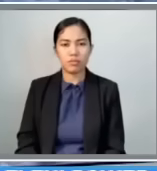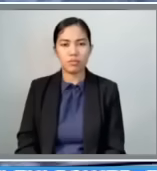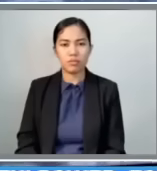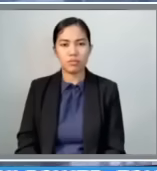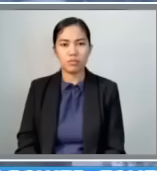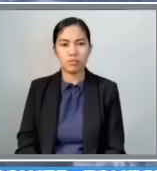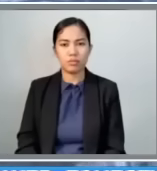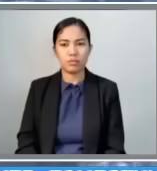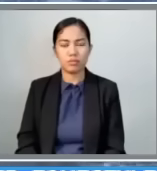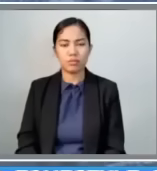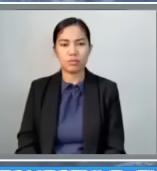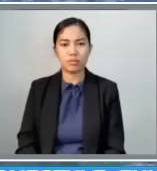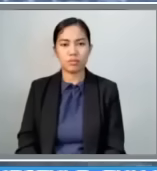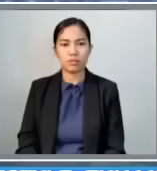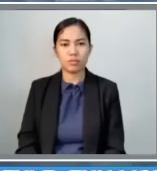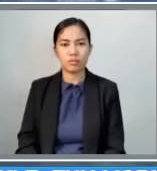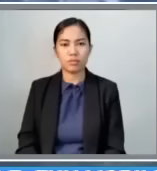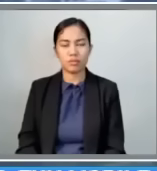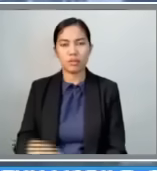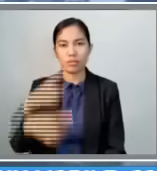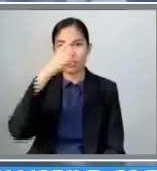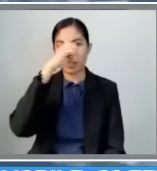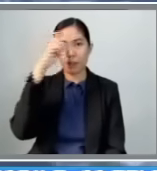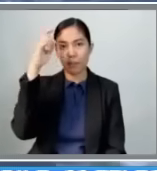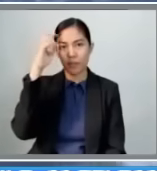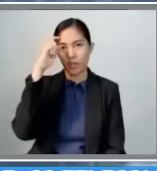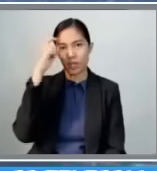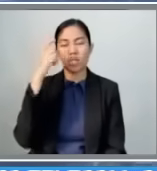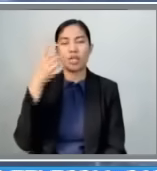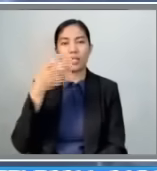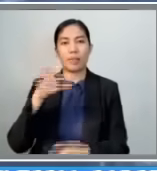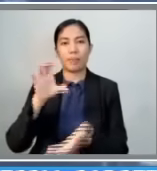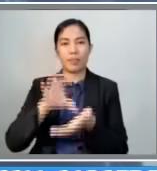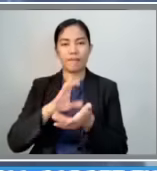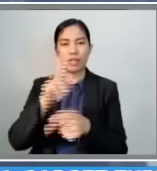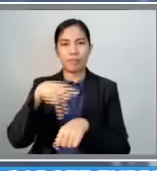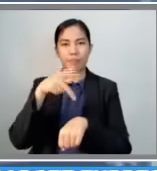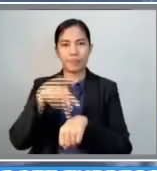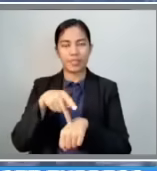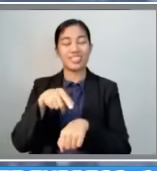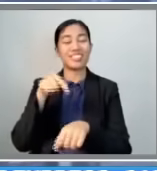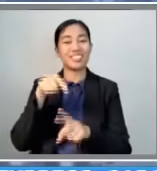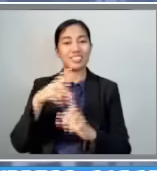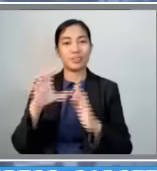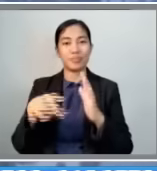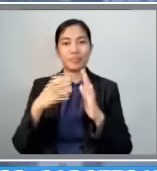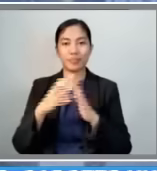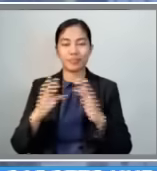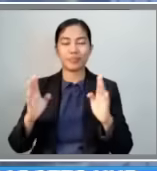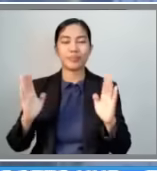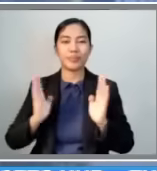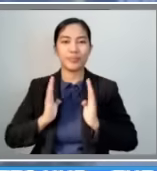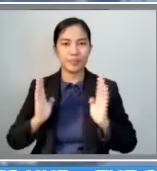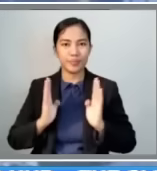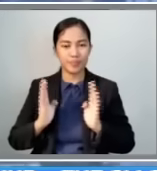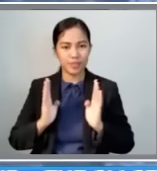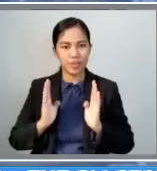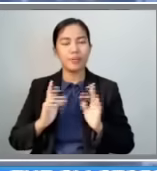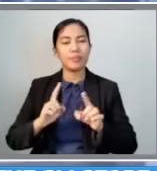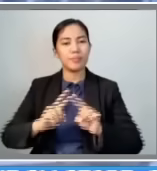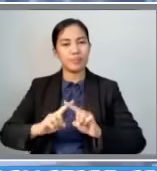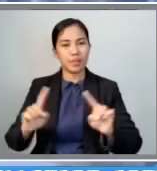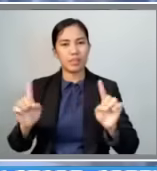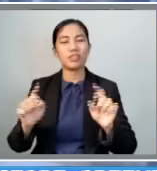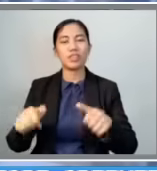Summer capital of the Philippines man ang Baguio City. Matitinding ulan ang isa sa mga kinakaharap na hamon ng lungsod dahil